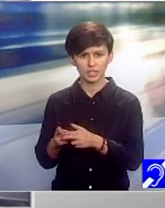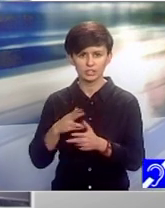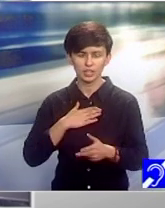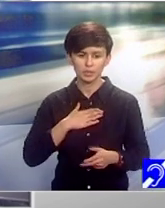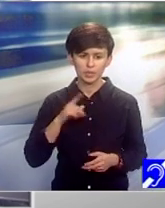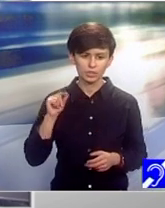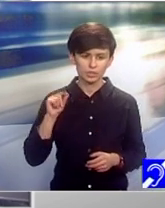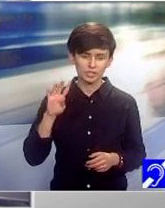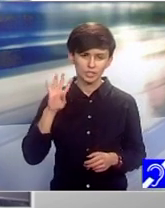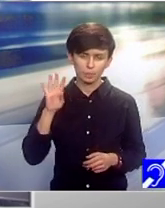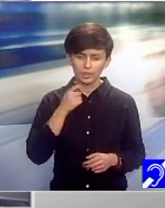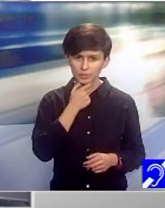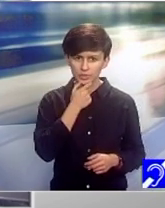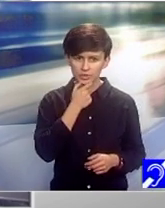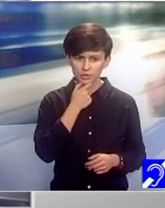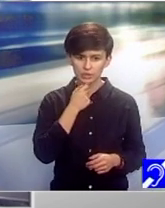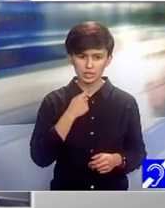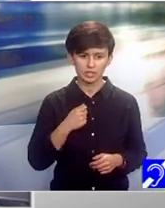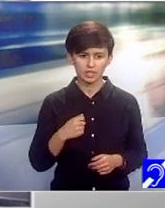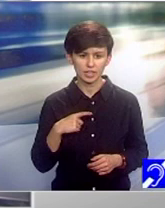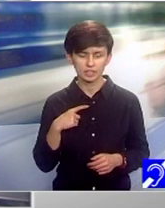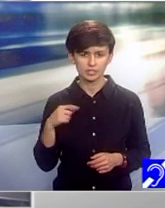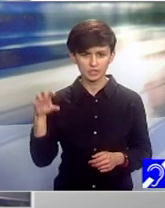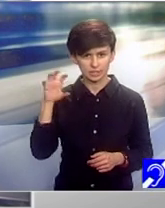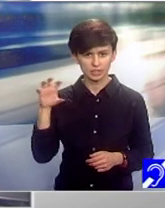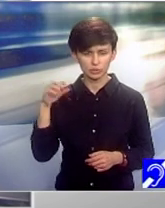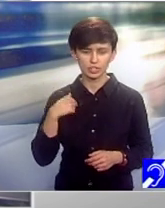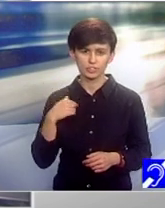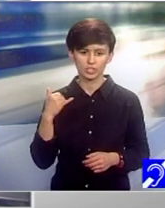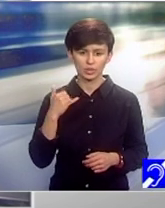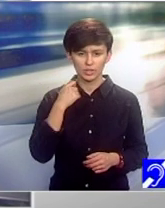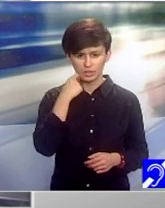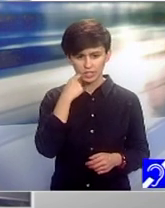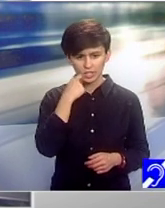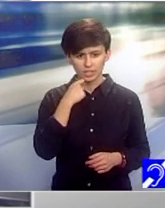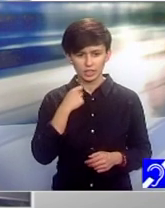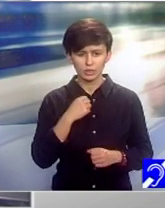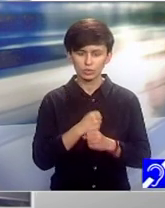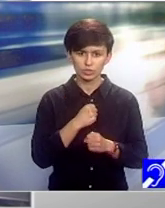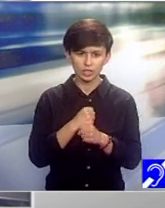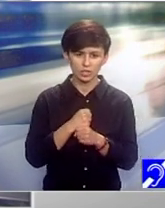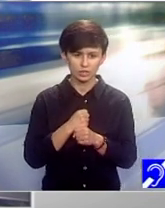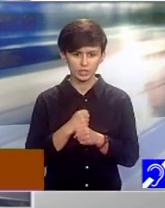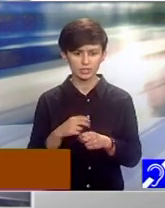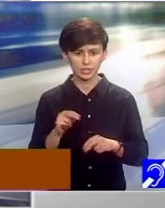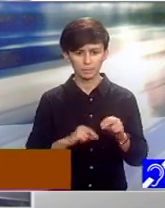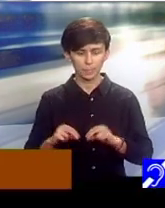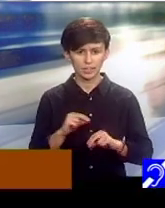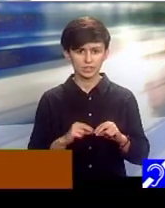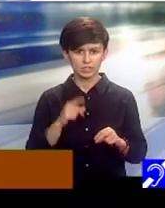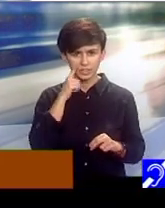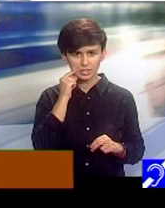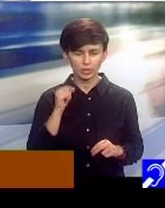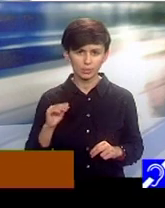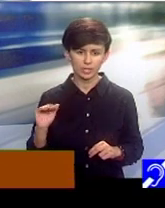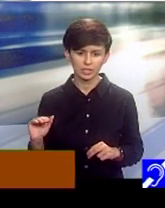sunt din Cluj de Sus, județ Suceava. Și mă aflu în Cluj, lucrez momentan la Asociația Little People, care lucrează copii